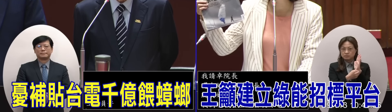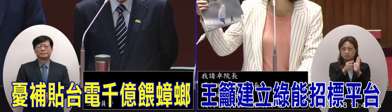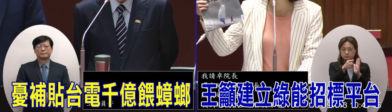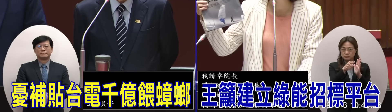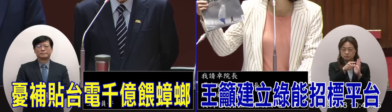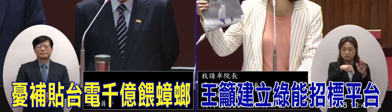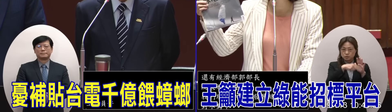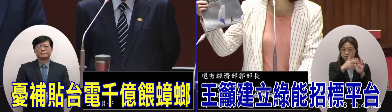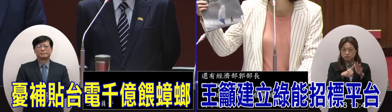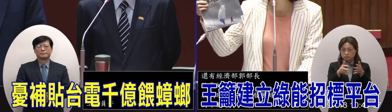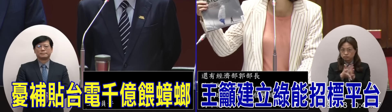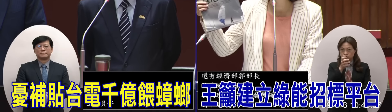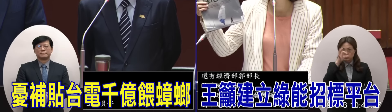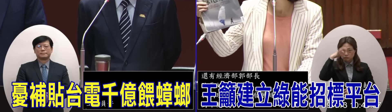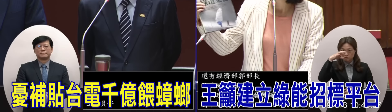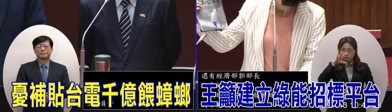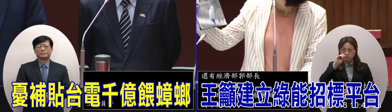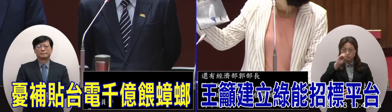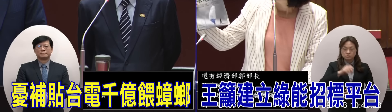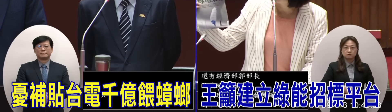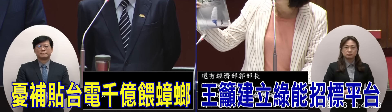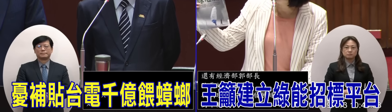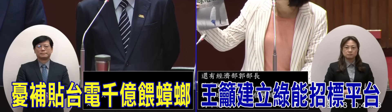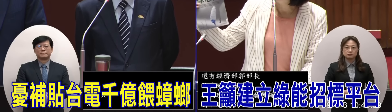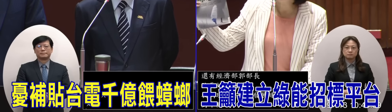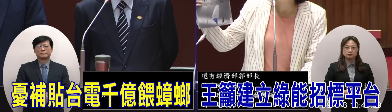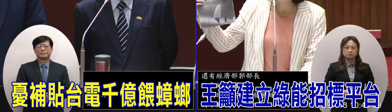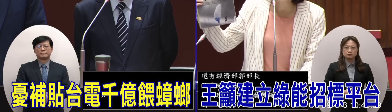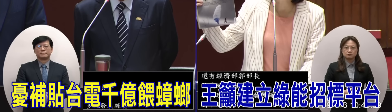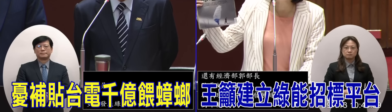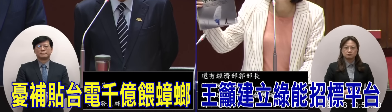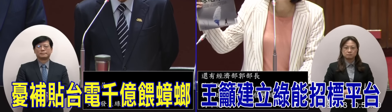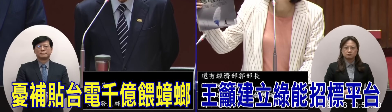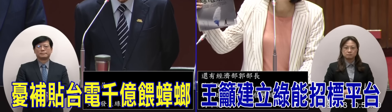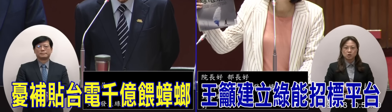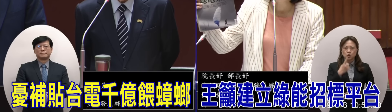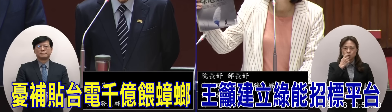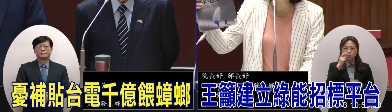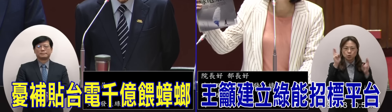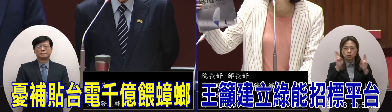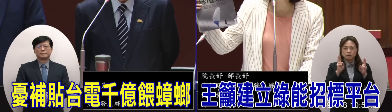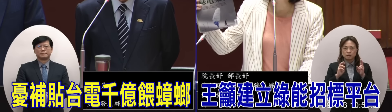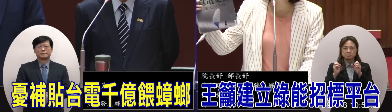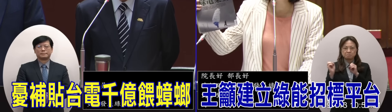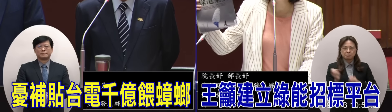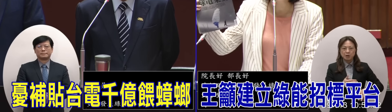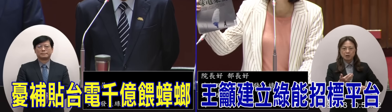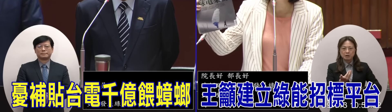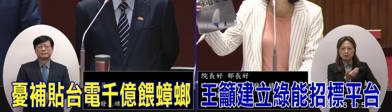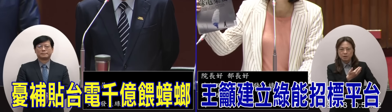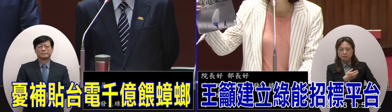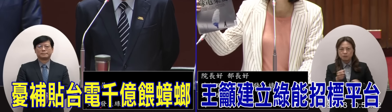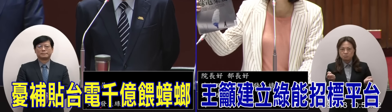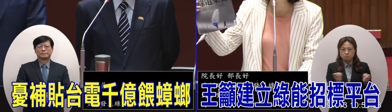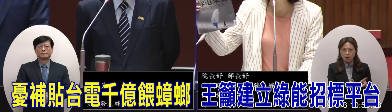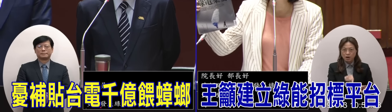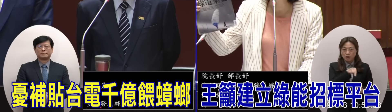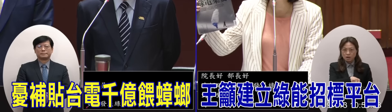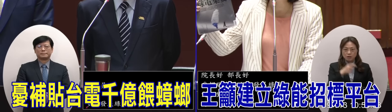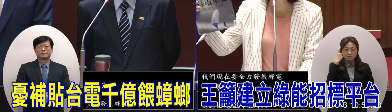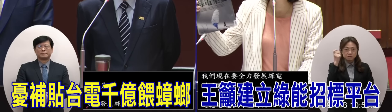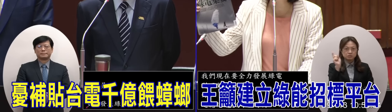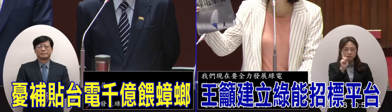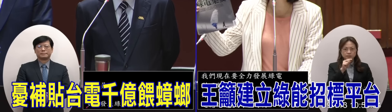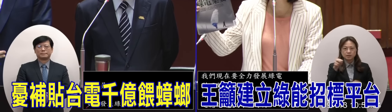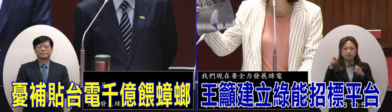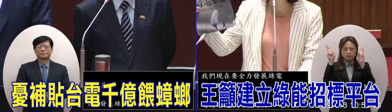长跟部长有没有看到，谈到绿电弃婴，那其实它的电子版在网络